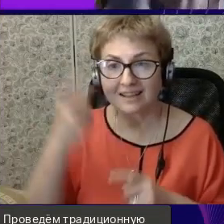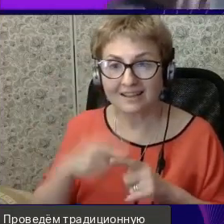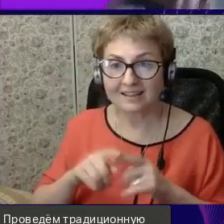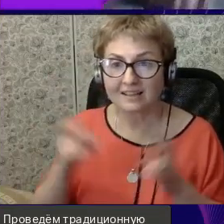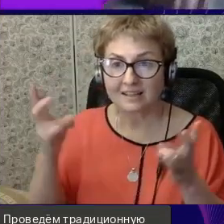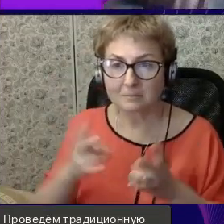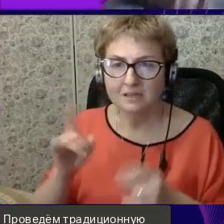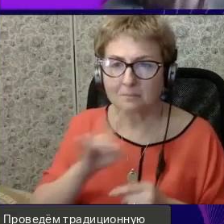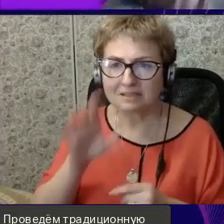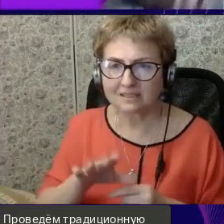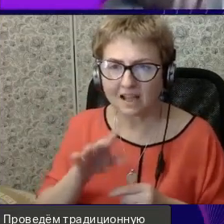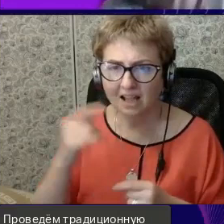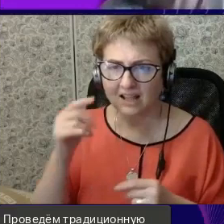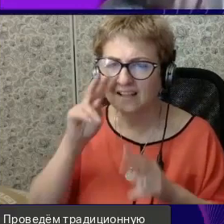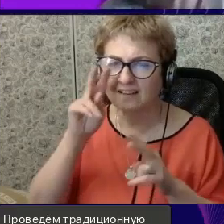Следующий аспект